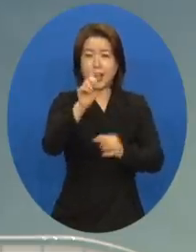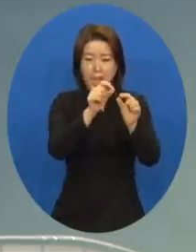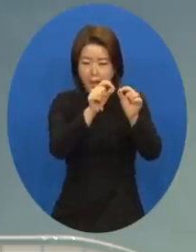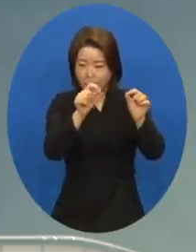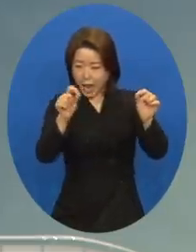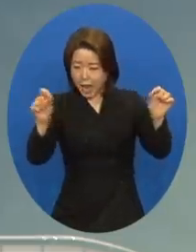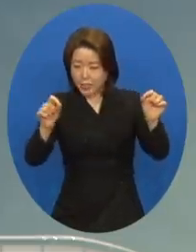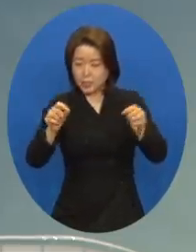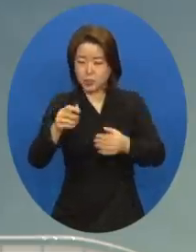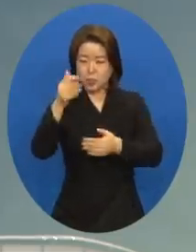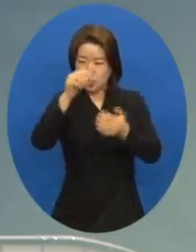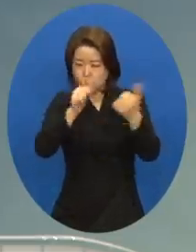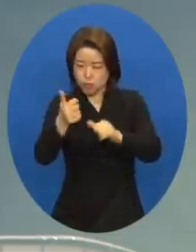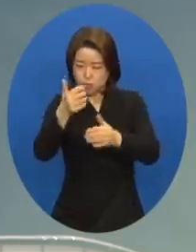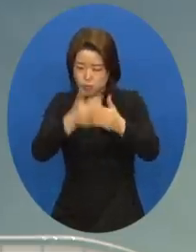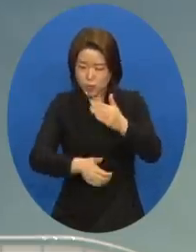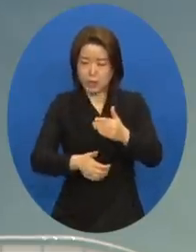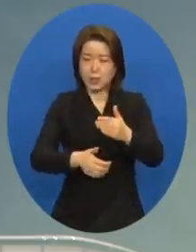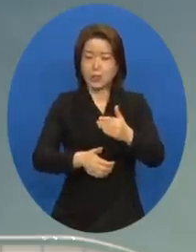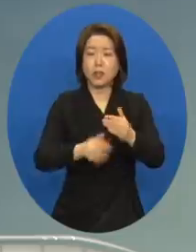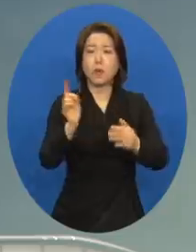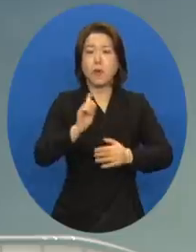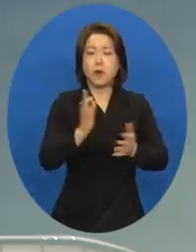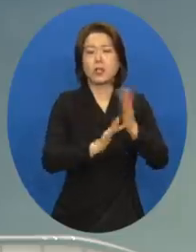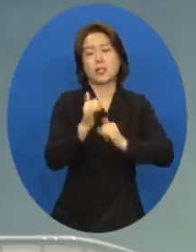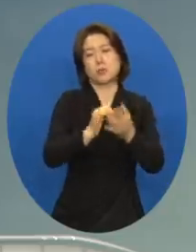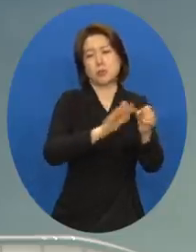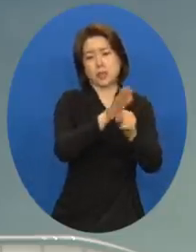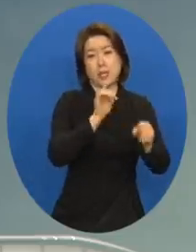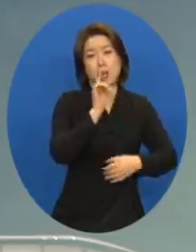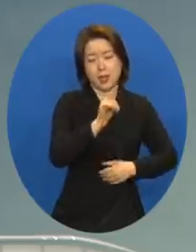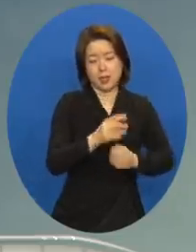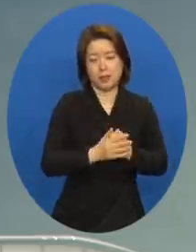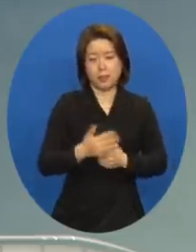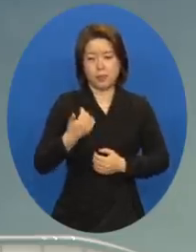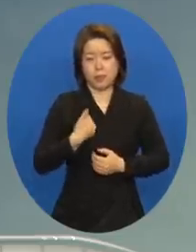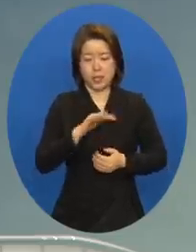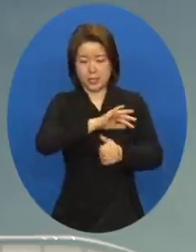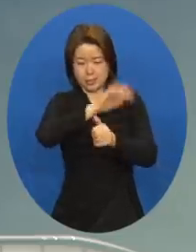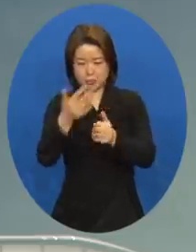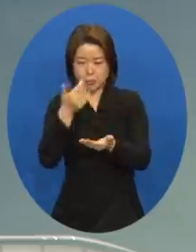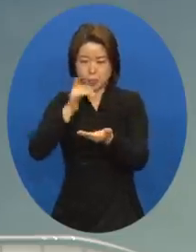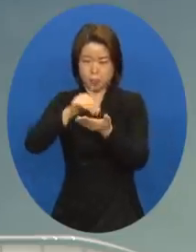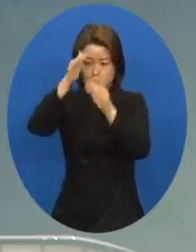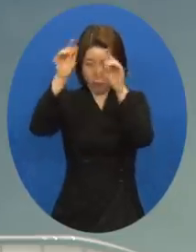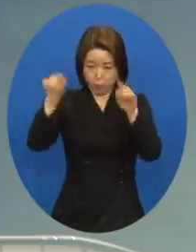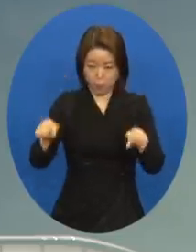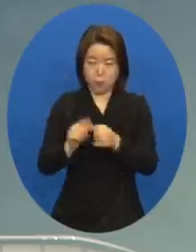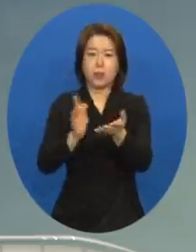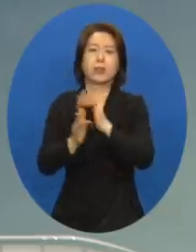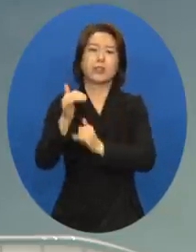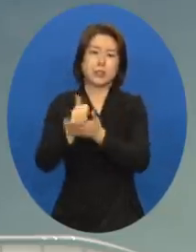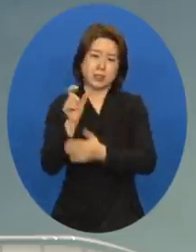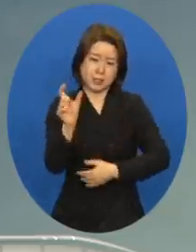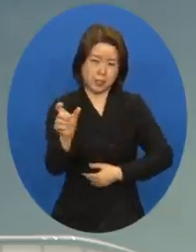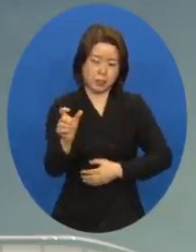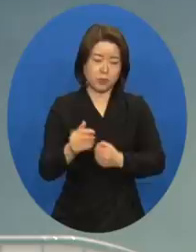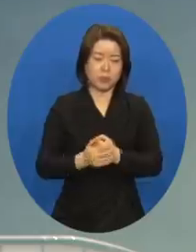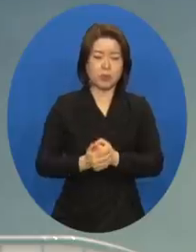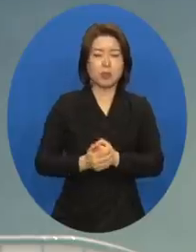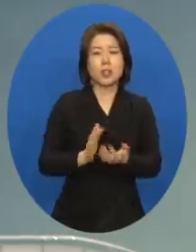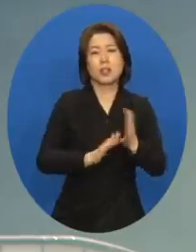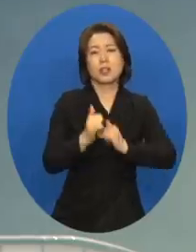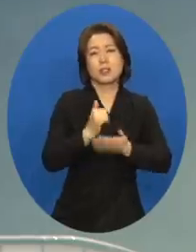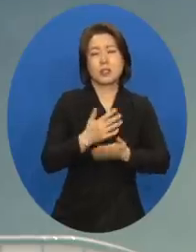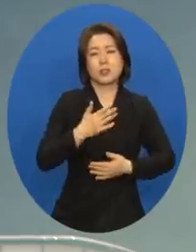예수님을 사랑하라는 것이며 내 묘비명도 예수일 것이다. 예수는 나의 주, 나의